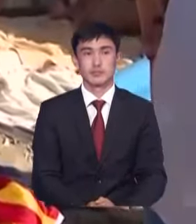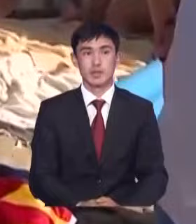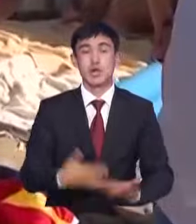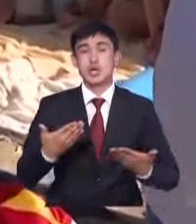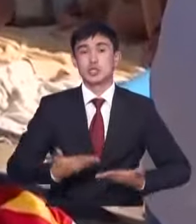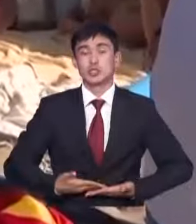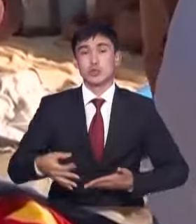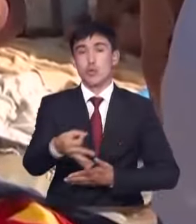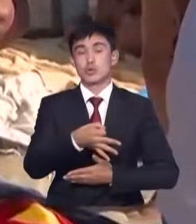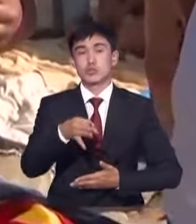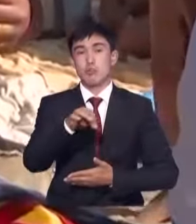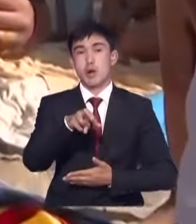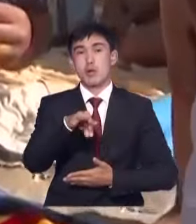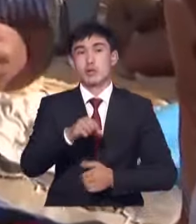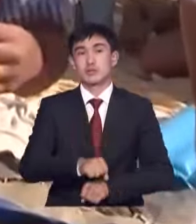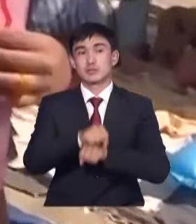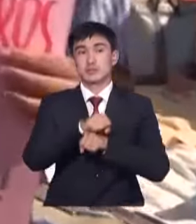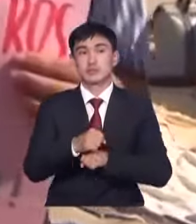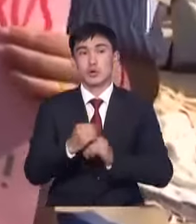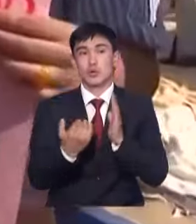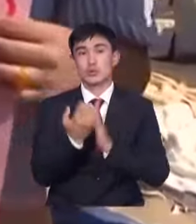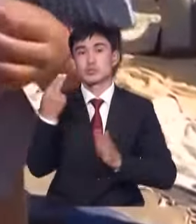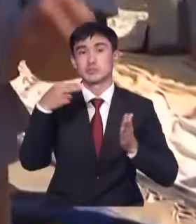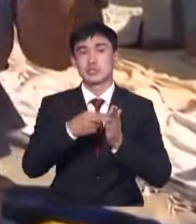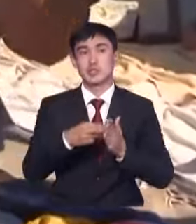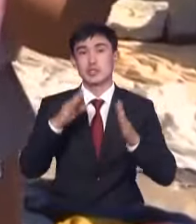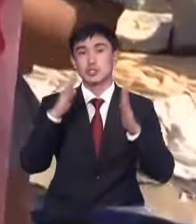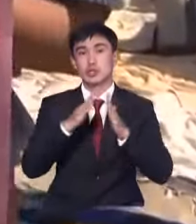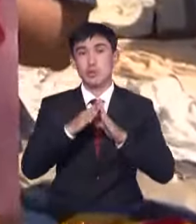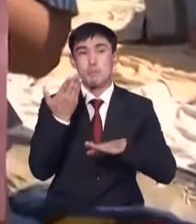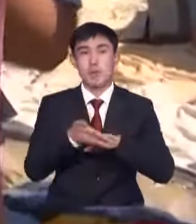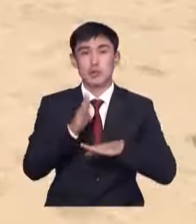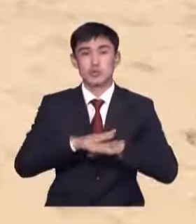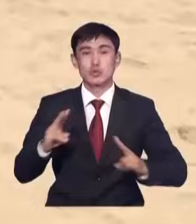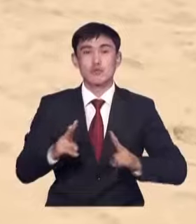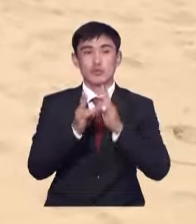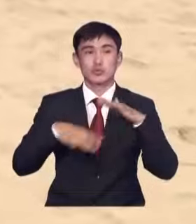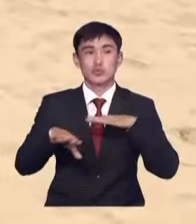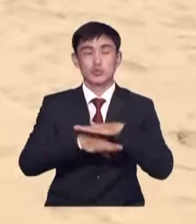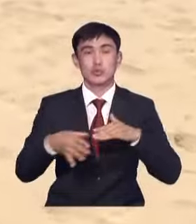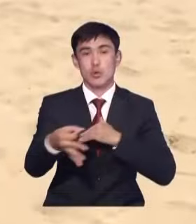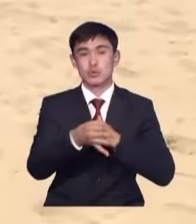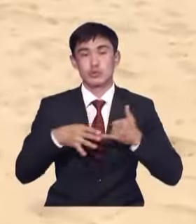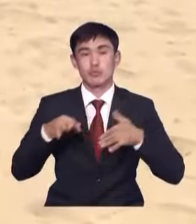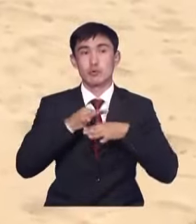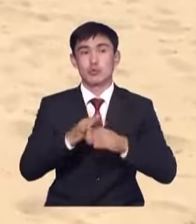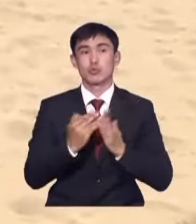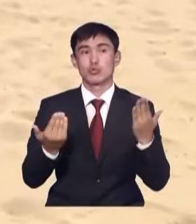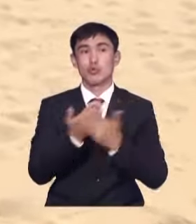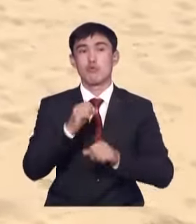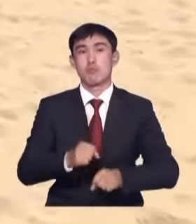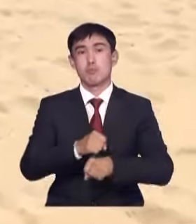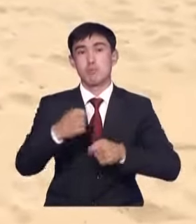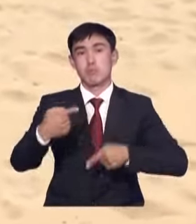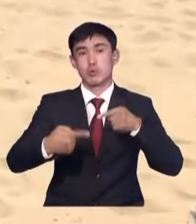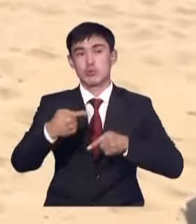Жители острова Майорка выражают недовольство ростом цен на жилье и перегрузкой инфраструктуры. На острове проходит новая волна